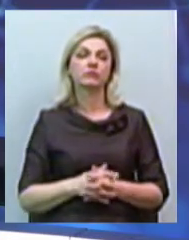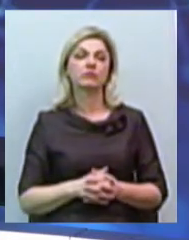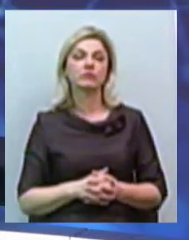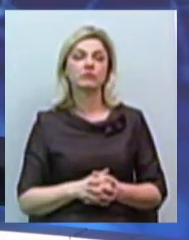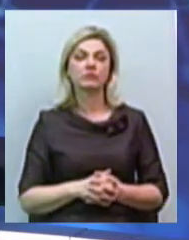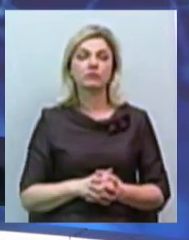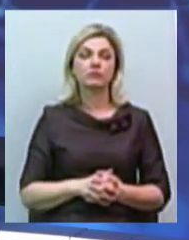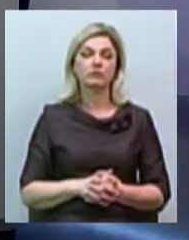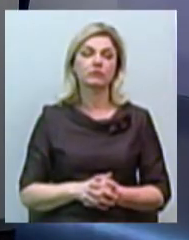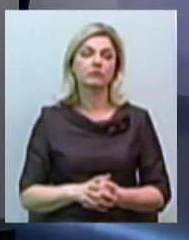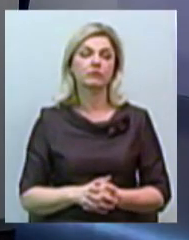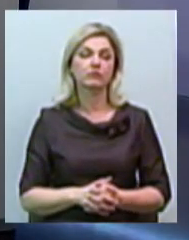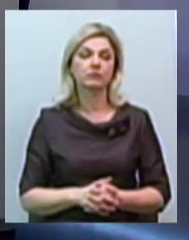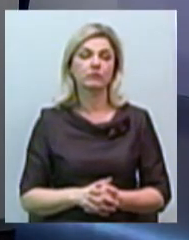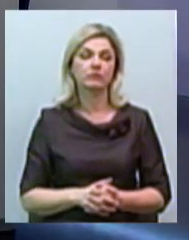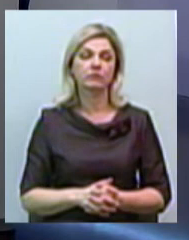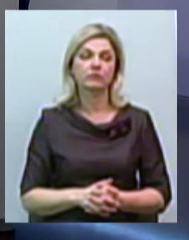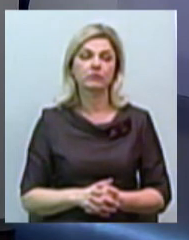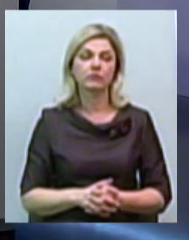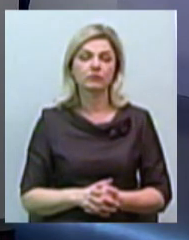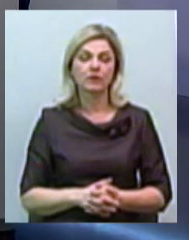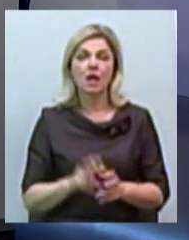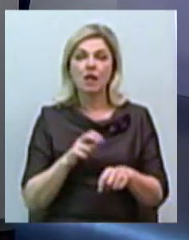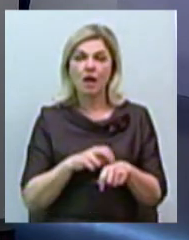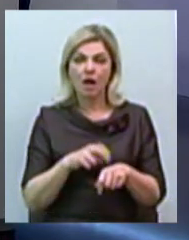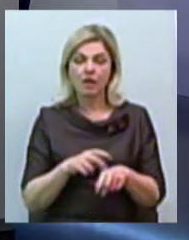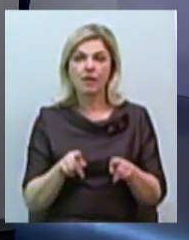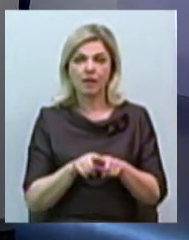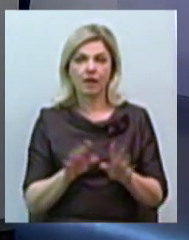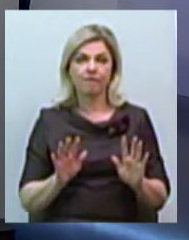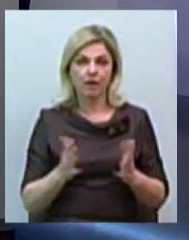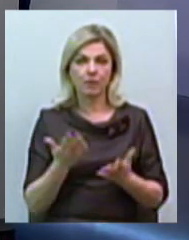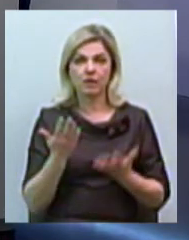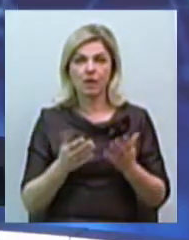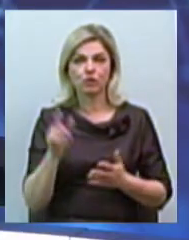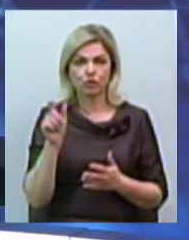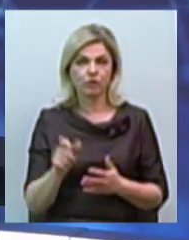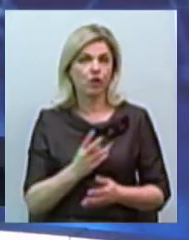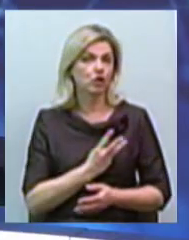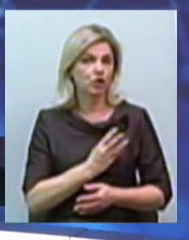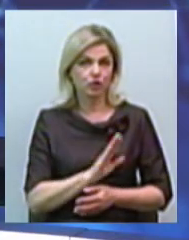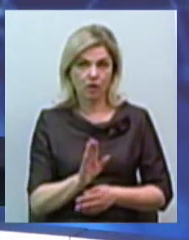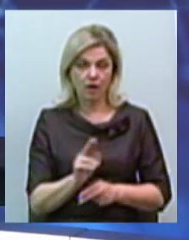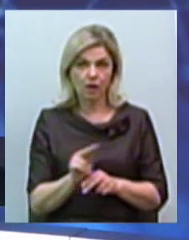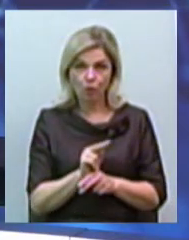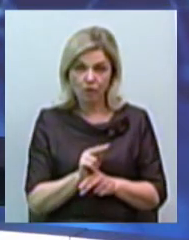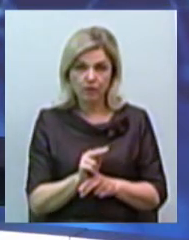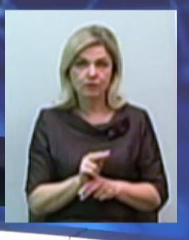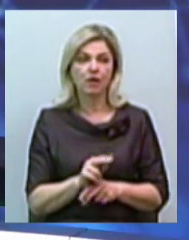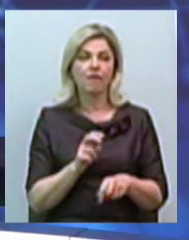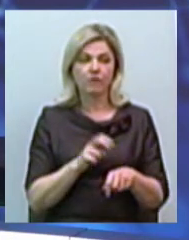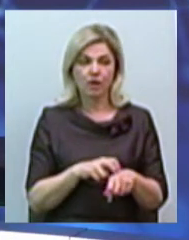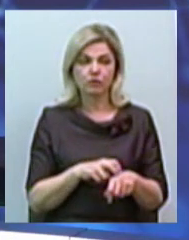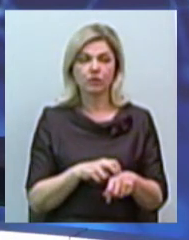бажання пацієнта? Лікарі в таких випадках, якщо пацієнт не бажає лікуватися, лікар